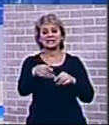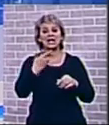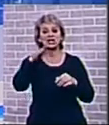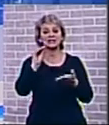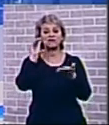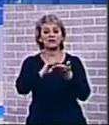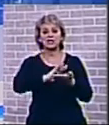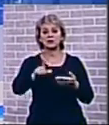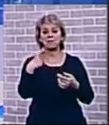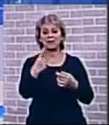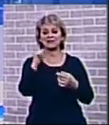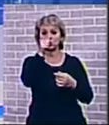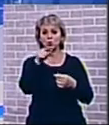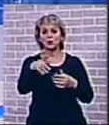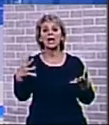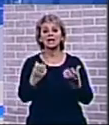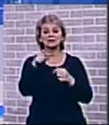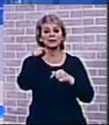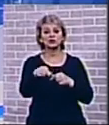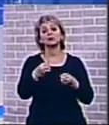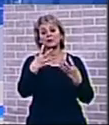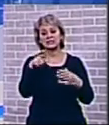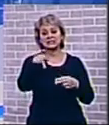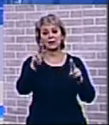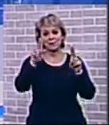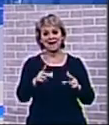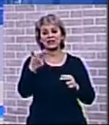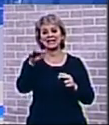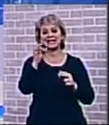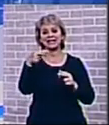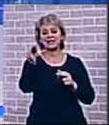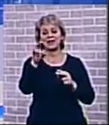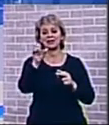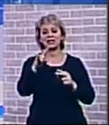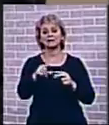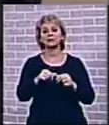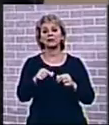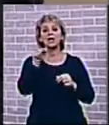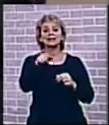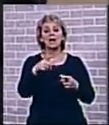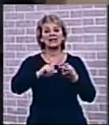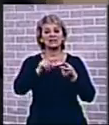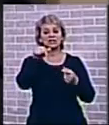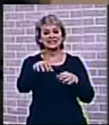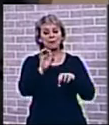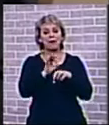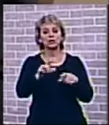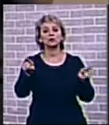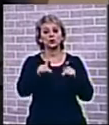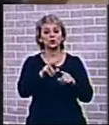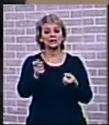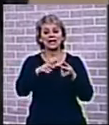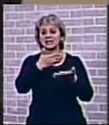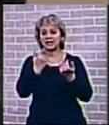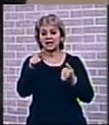летом фиксируется не первый год. А спасают от нее элементарные правила гигиены. В контакте с инфекционными больными тоже нигде